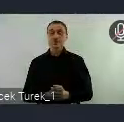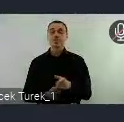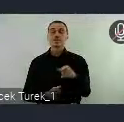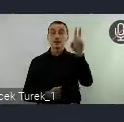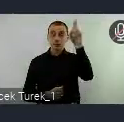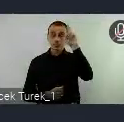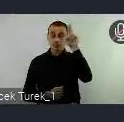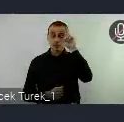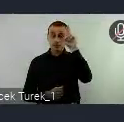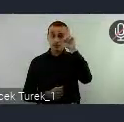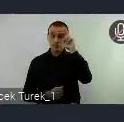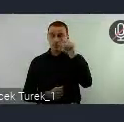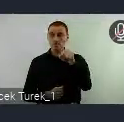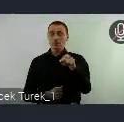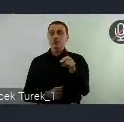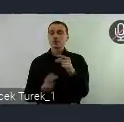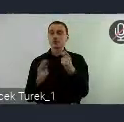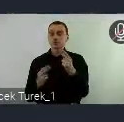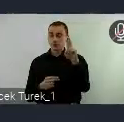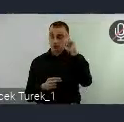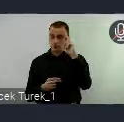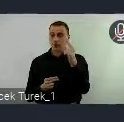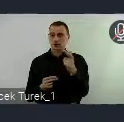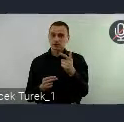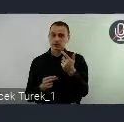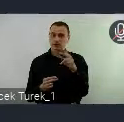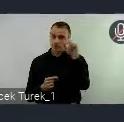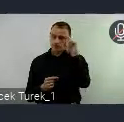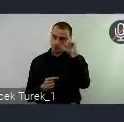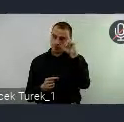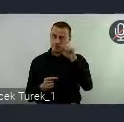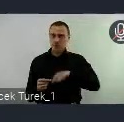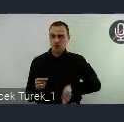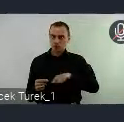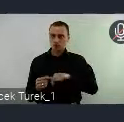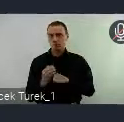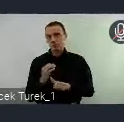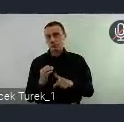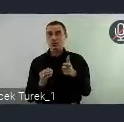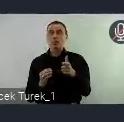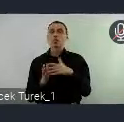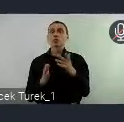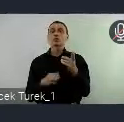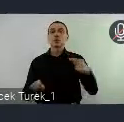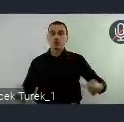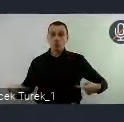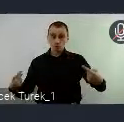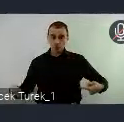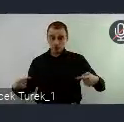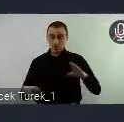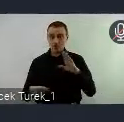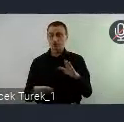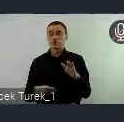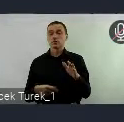Podstawową funkcją toalety jest to żeby z niej skorzystać żeby z niej skorzystać na przykład będąc osobą poruszającą się na wózku Trzeba mieć